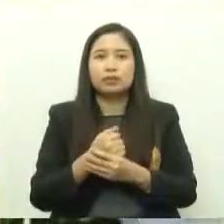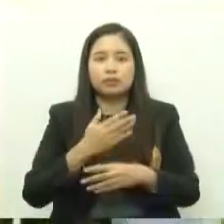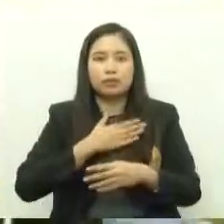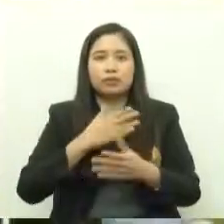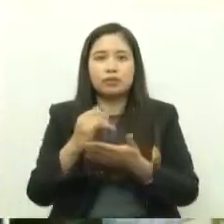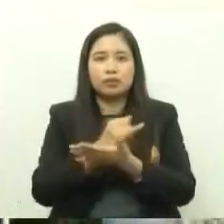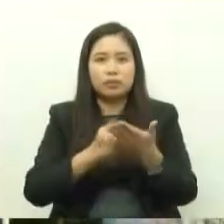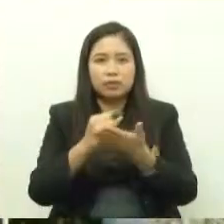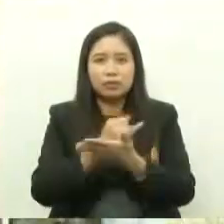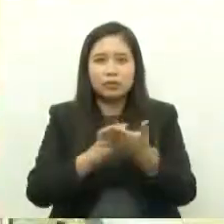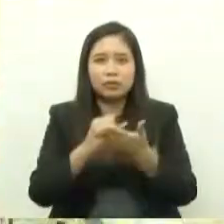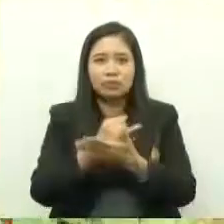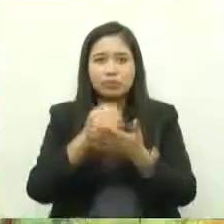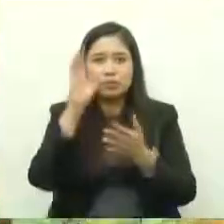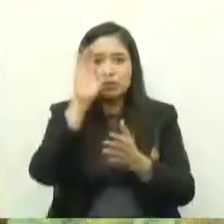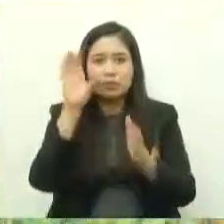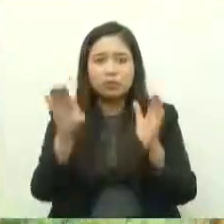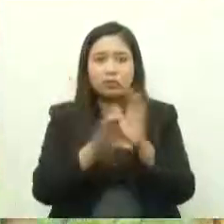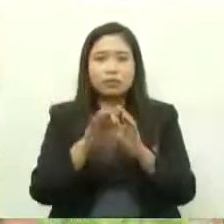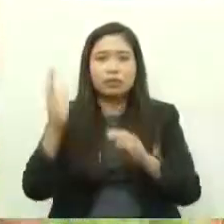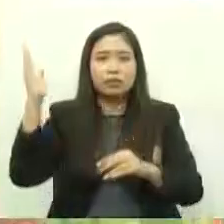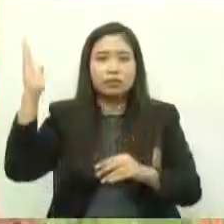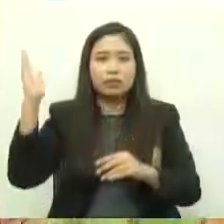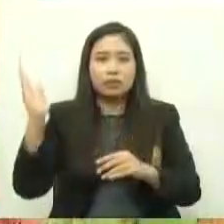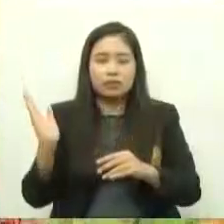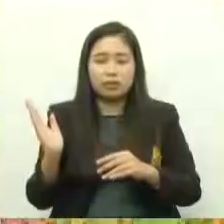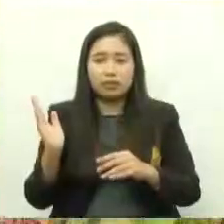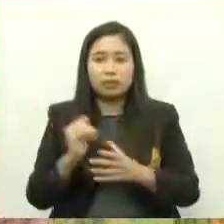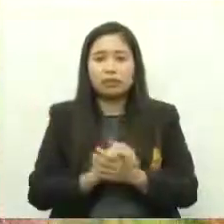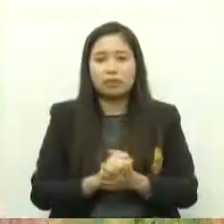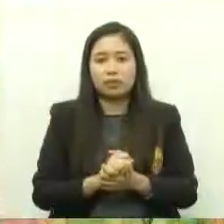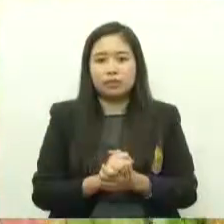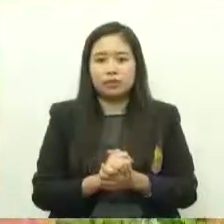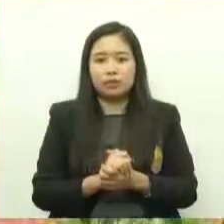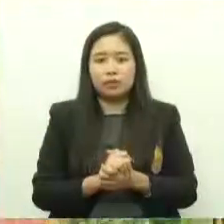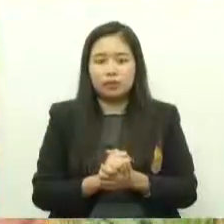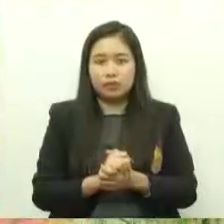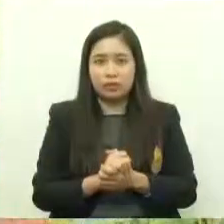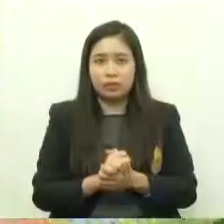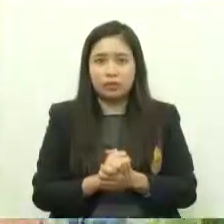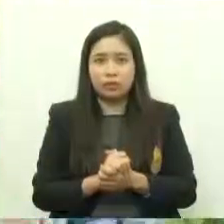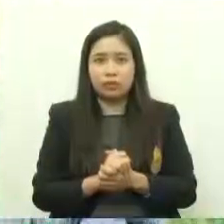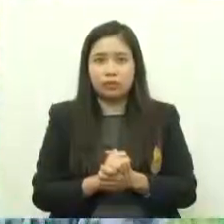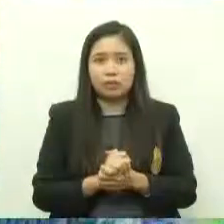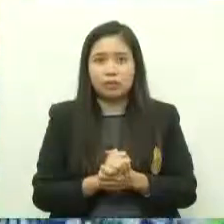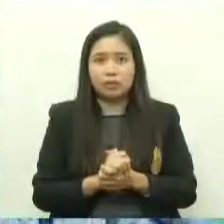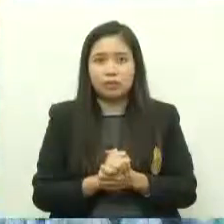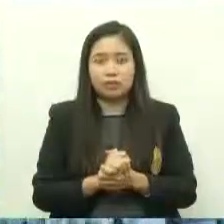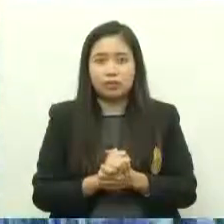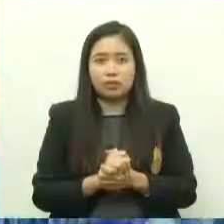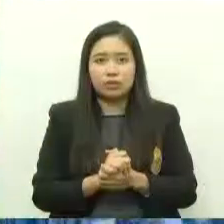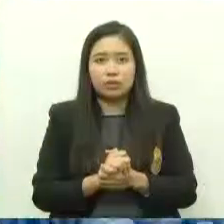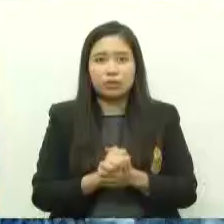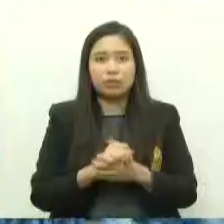เกี่ยวกับรูปนี้คือผมเห็นไอ้คนครูท่านนึง